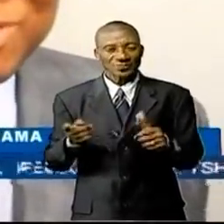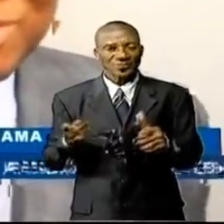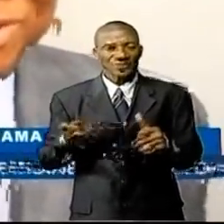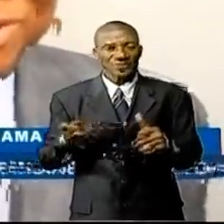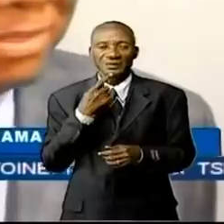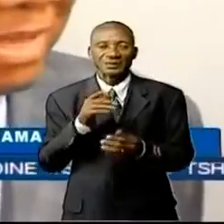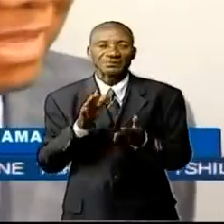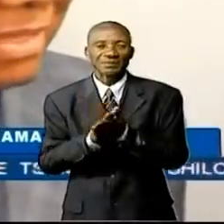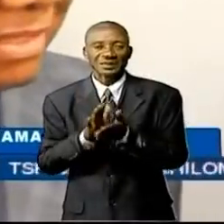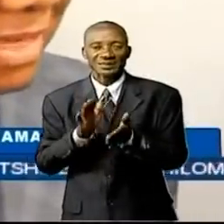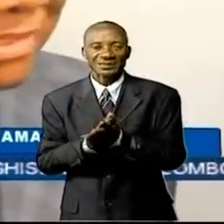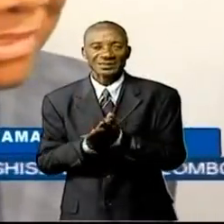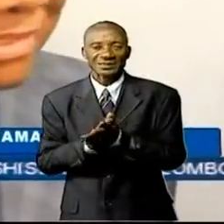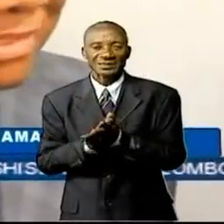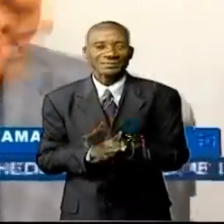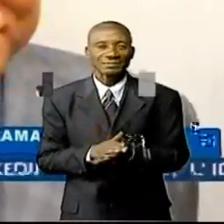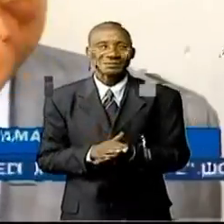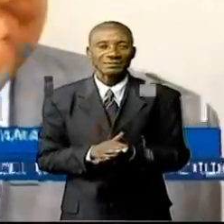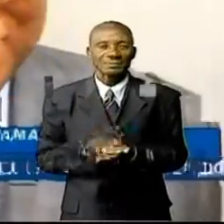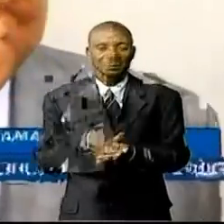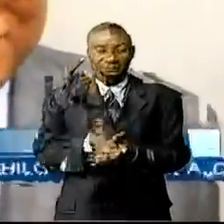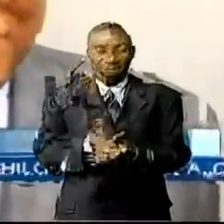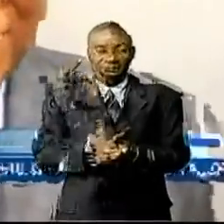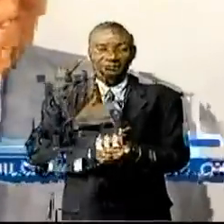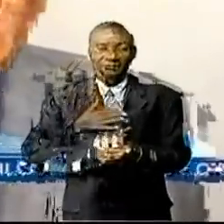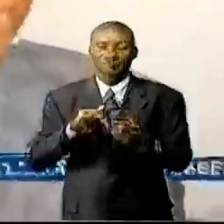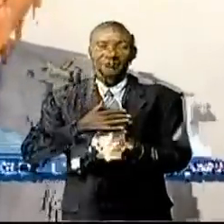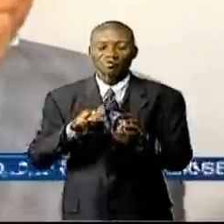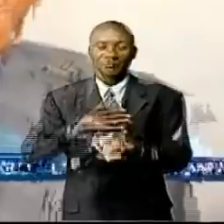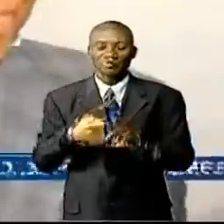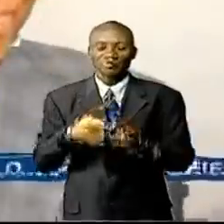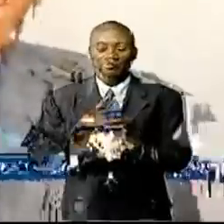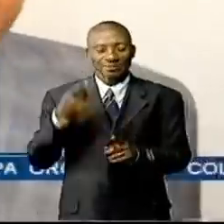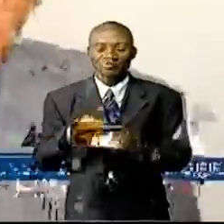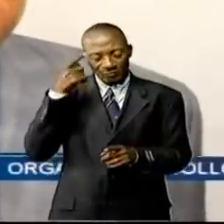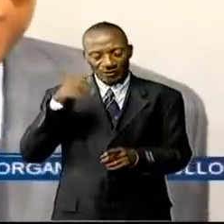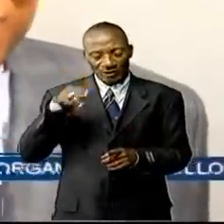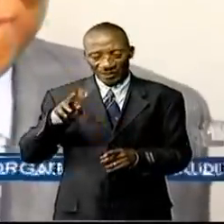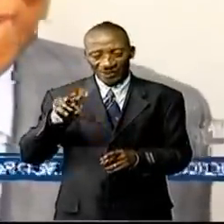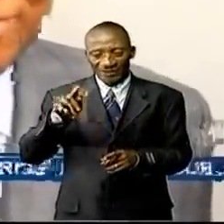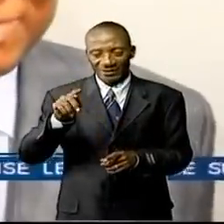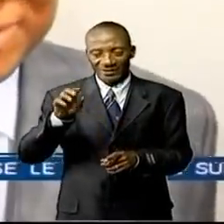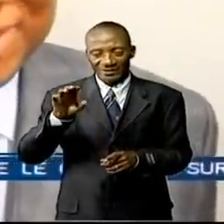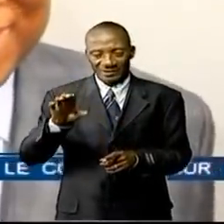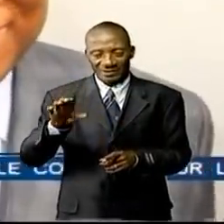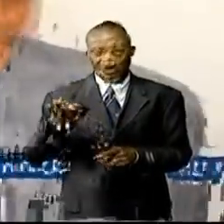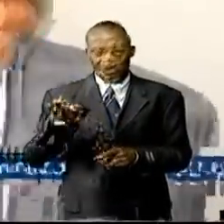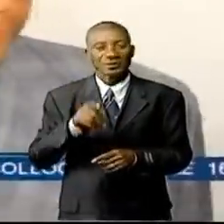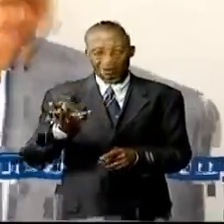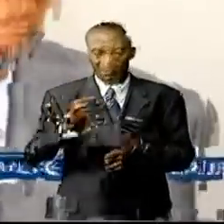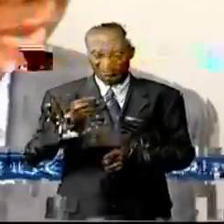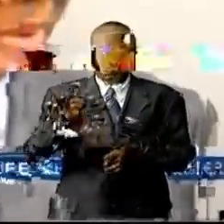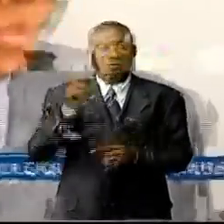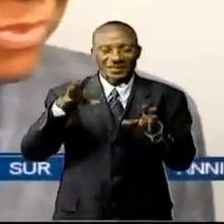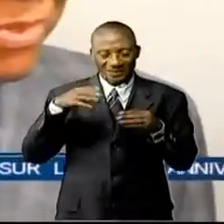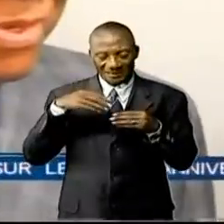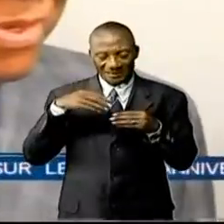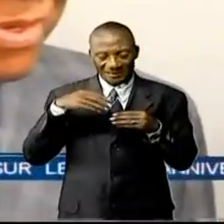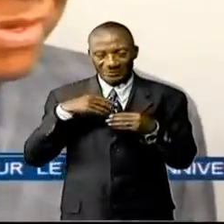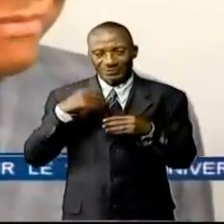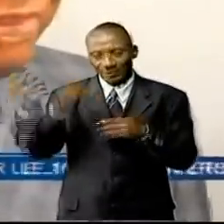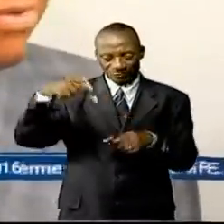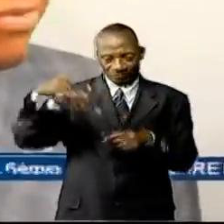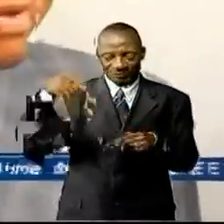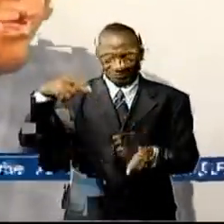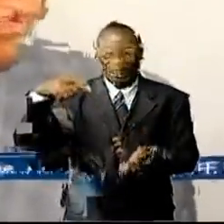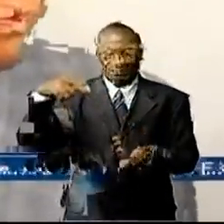collègue de la RTNC et avoir accepté de revenir dans la même salle où nous sommes permis